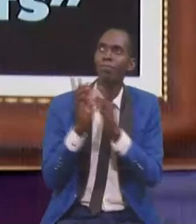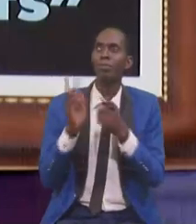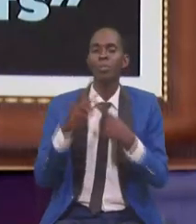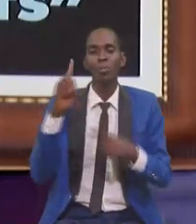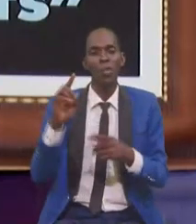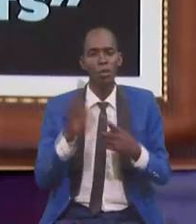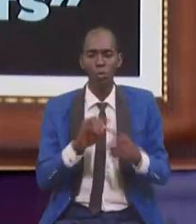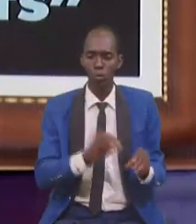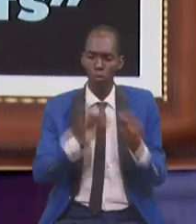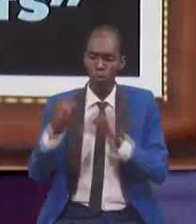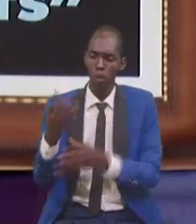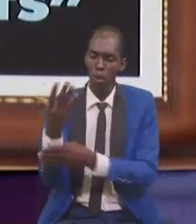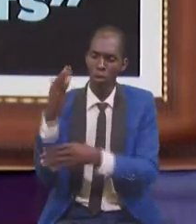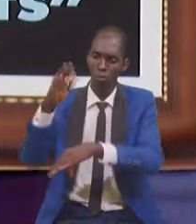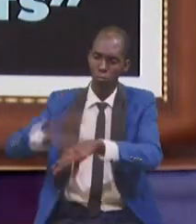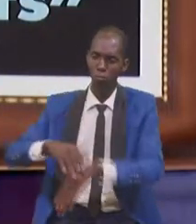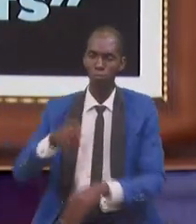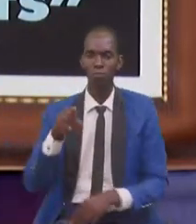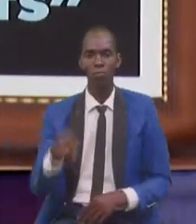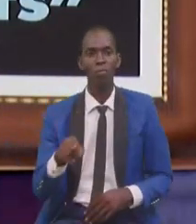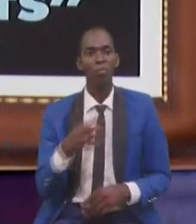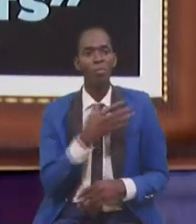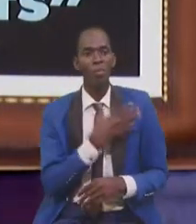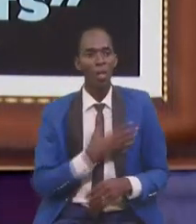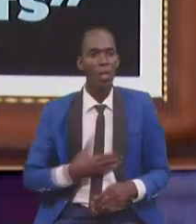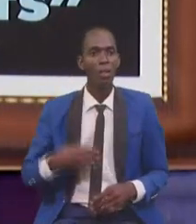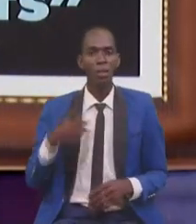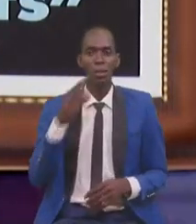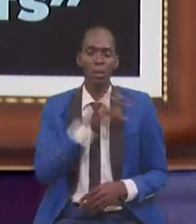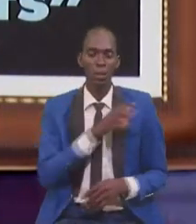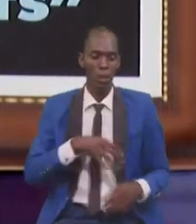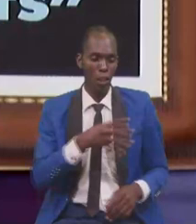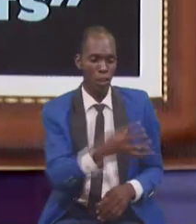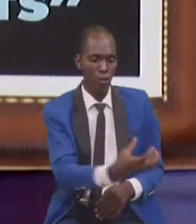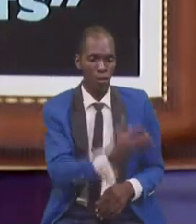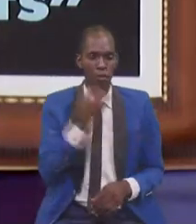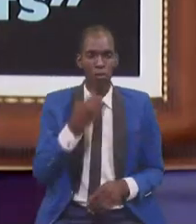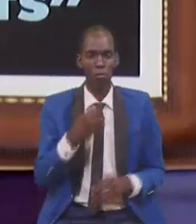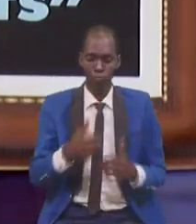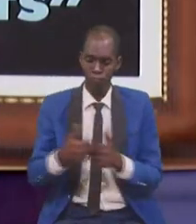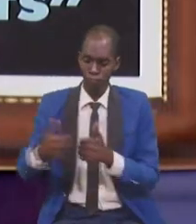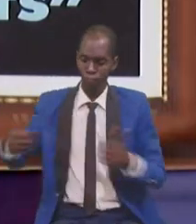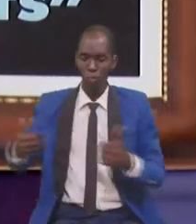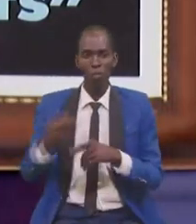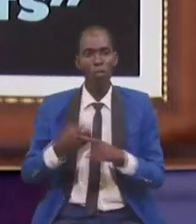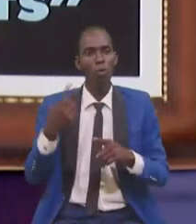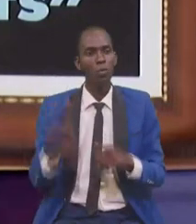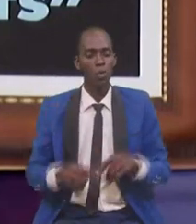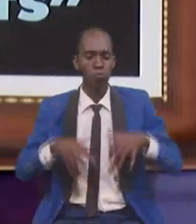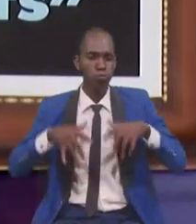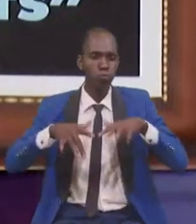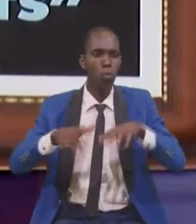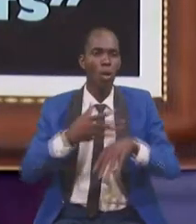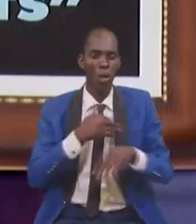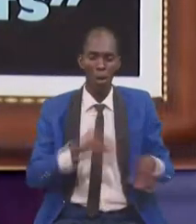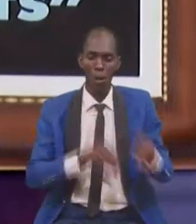on le supplia de lui imposer les mains. Il le pria pas loin de la foule, lui mit les